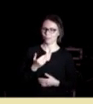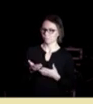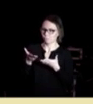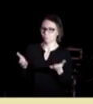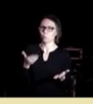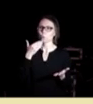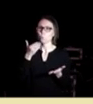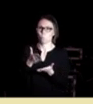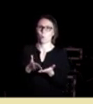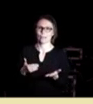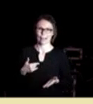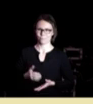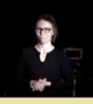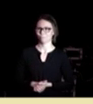måte.